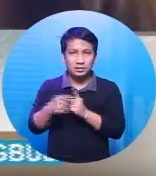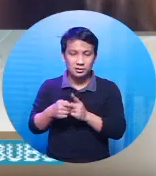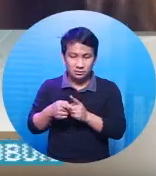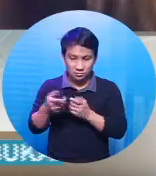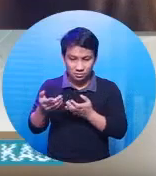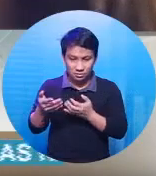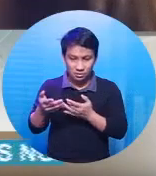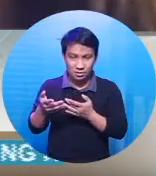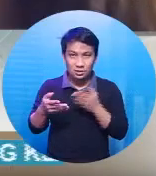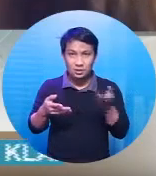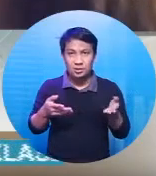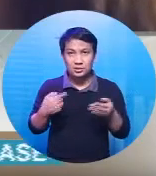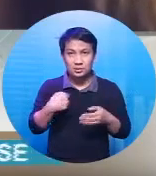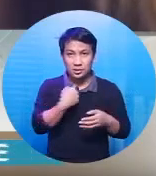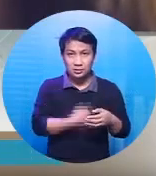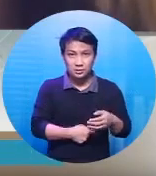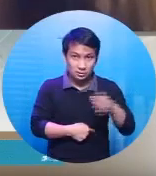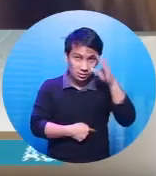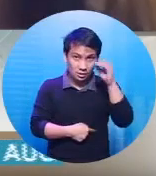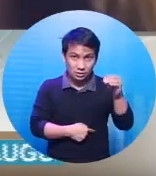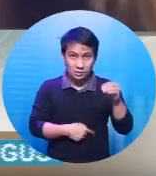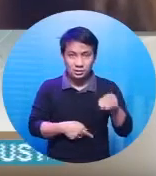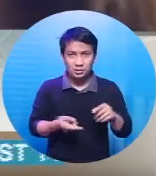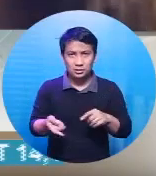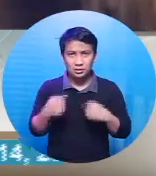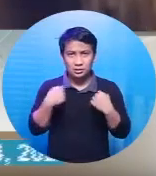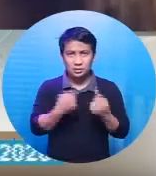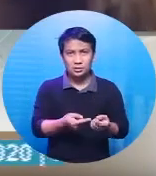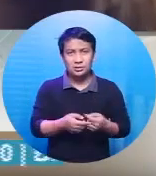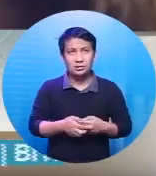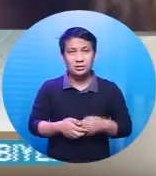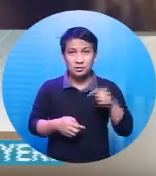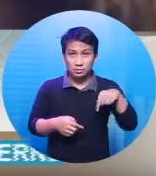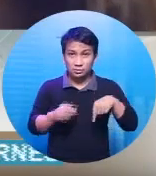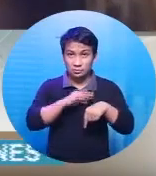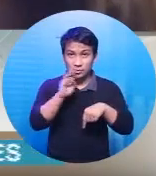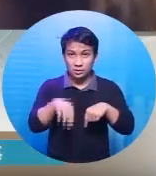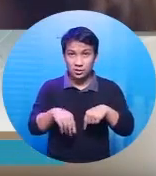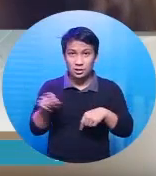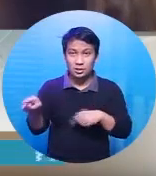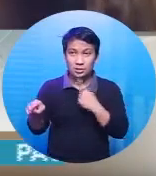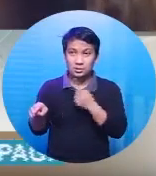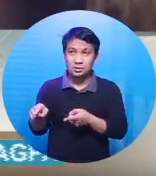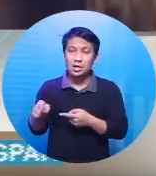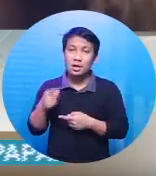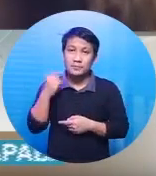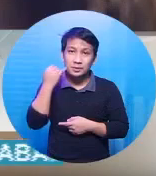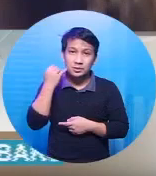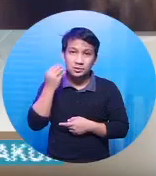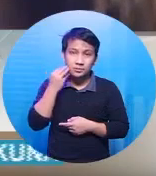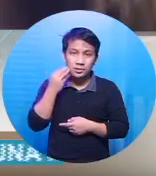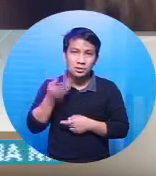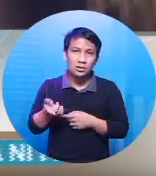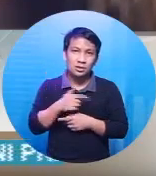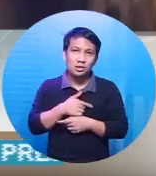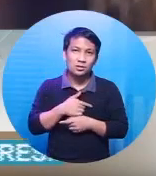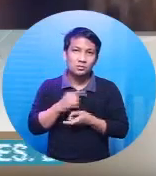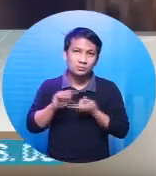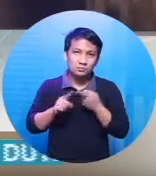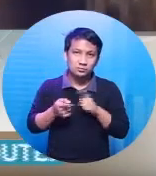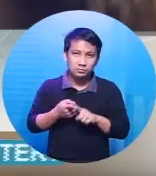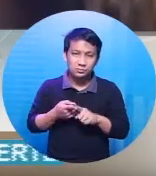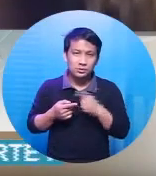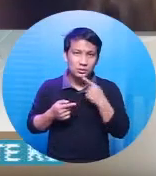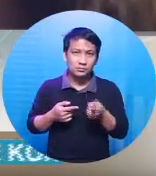isang Chinese sa dito sa Manila. At sabi naman ni Jasmine, eh yun ay dahil kaibigan niya,